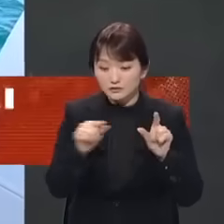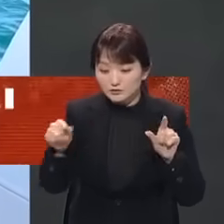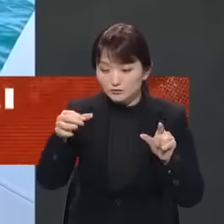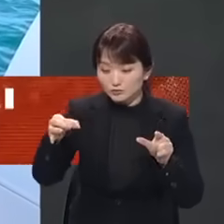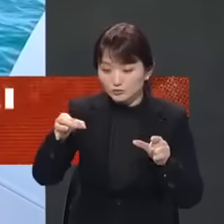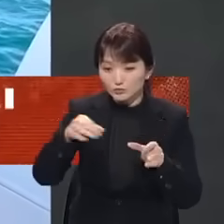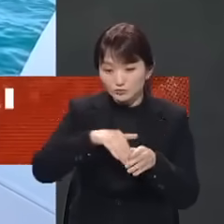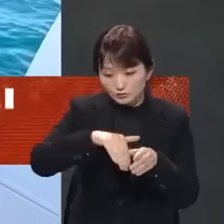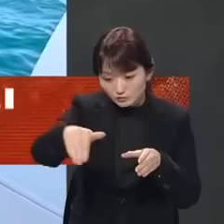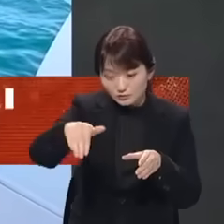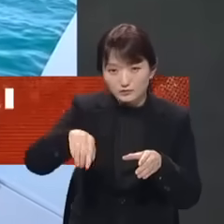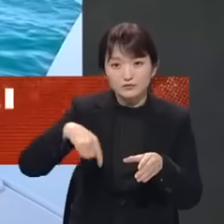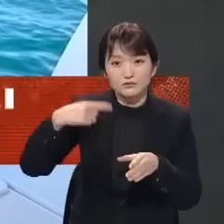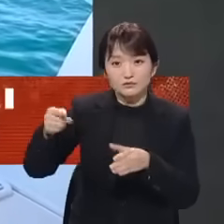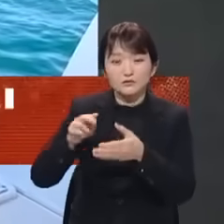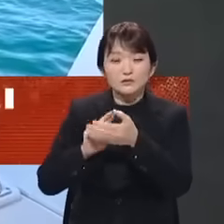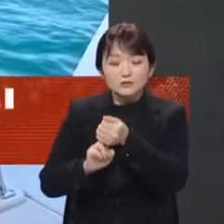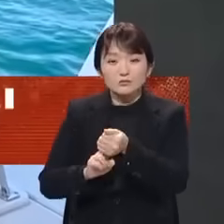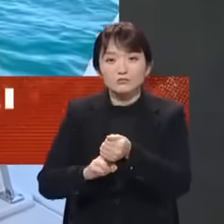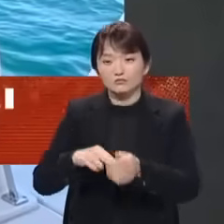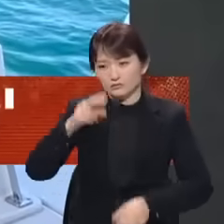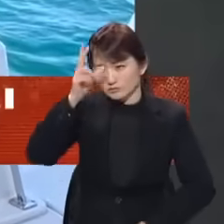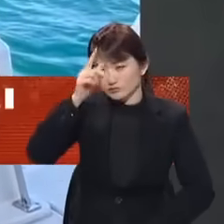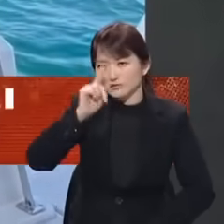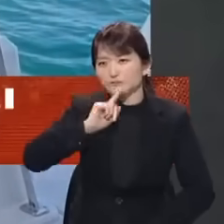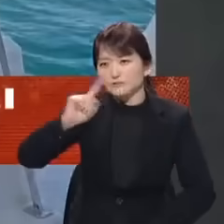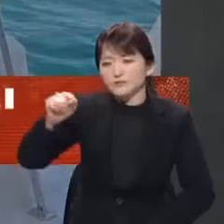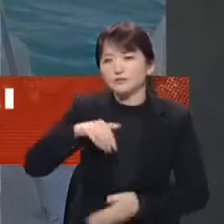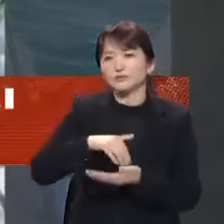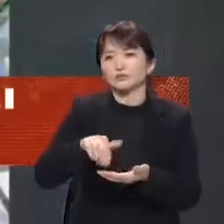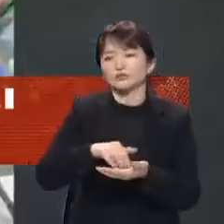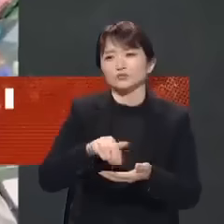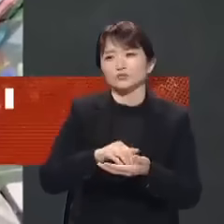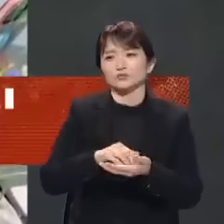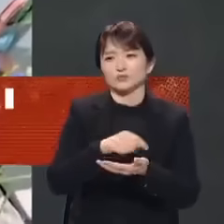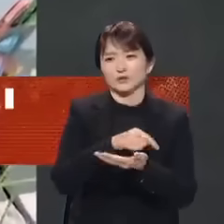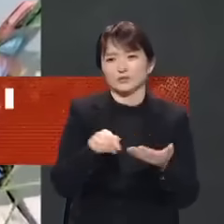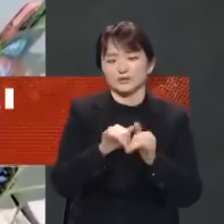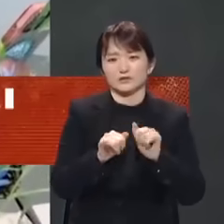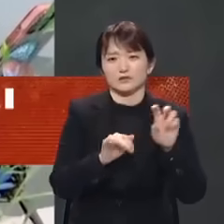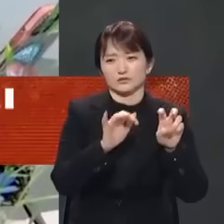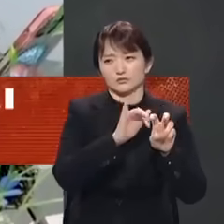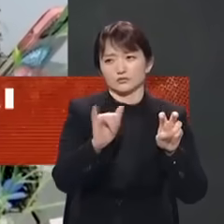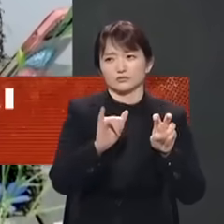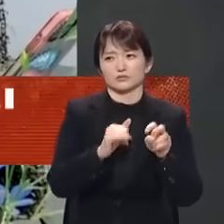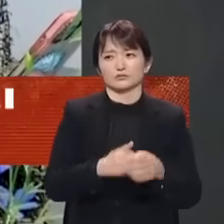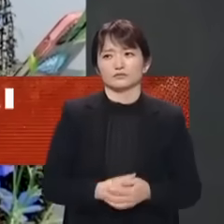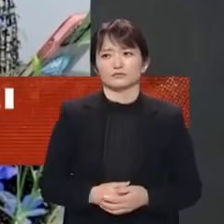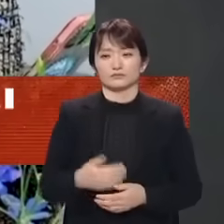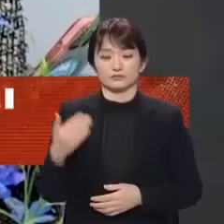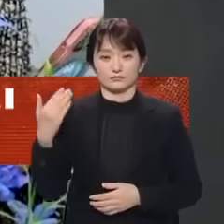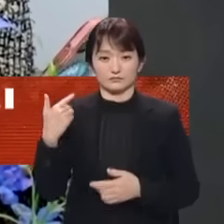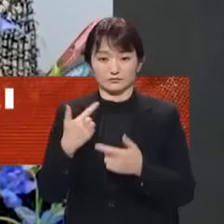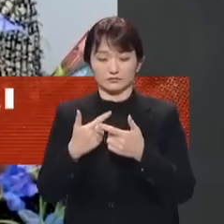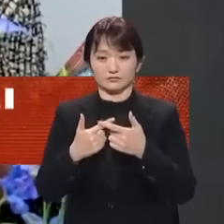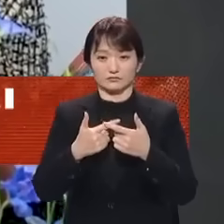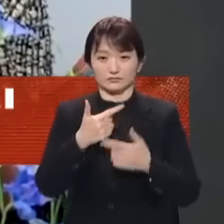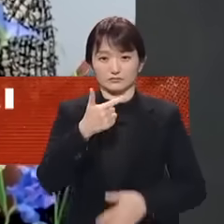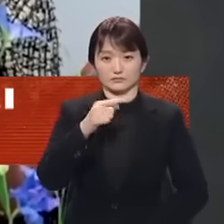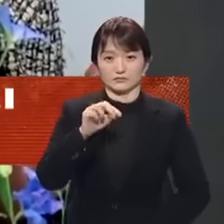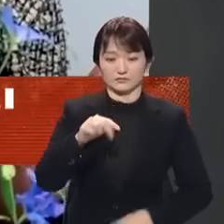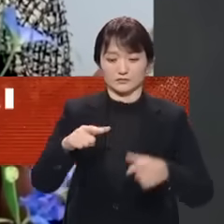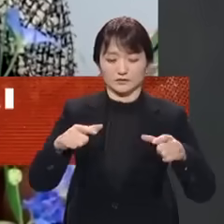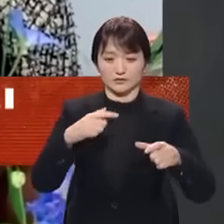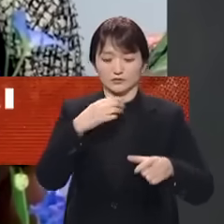이후에는 잠적했고요. 현재까지 경찰에 신고한 피해자만 20명까지 늘어난 상태입니다. 전 부산 남구청장을